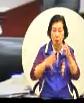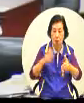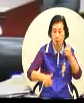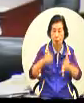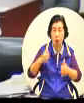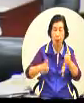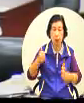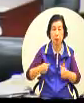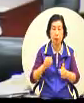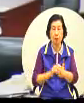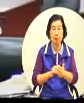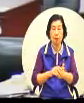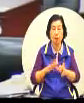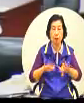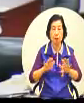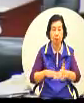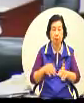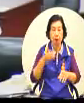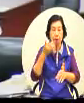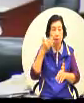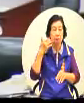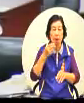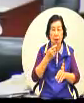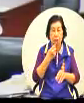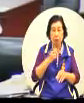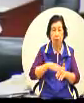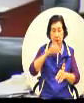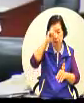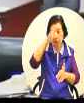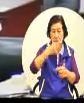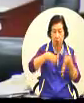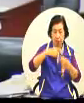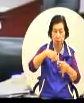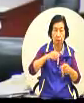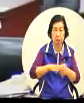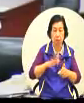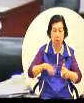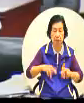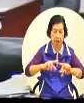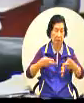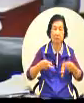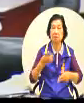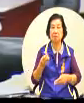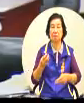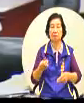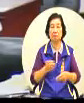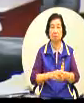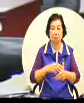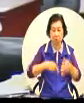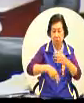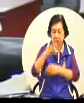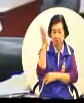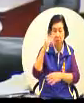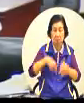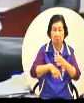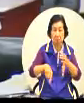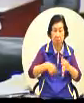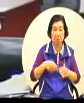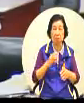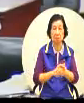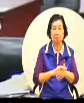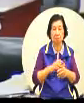已经政党轮替了，思维没有改变，那么尤其是行政院圆明会的工程处的处